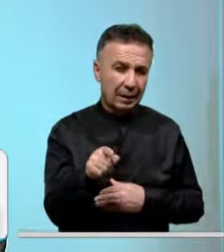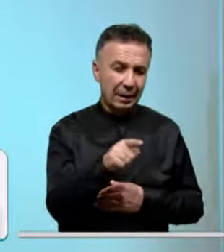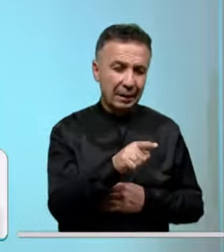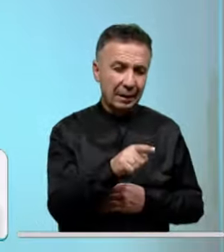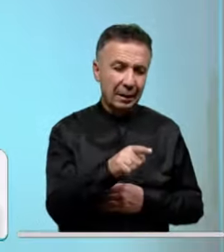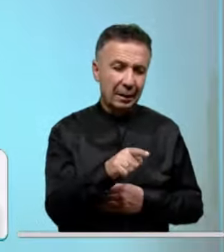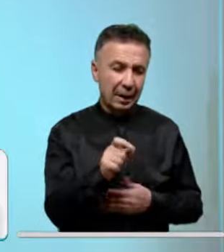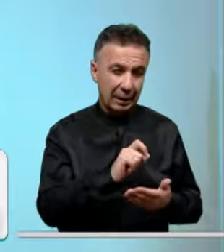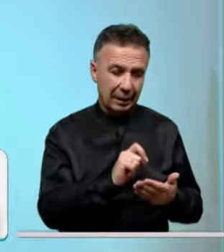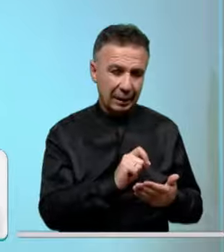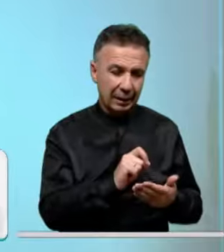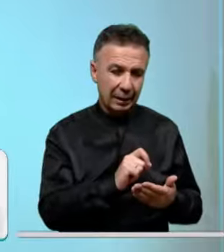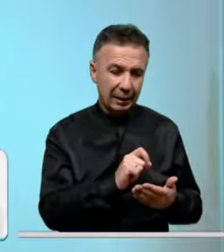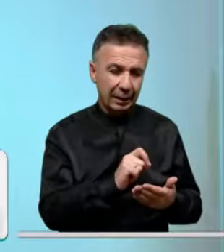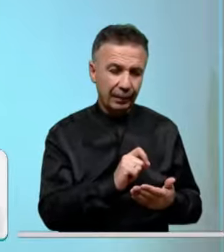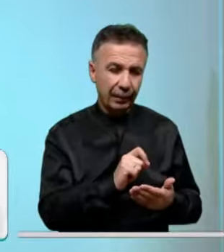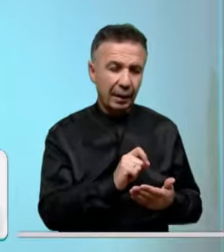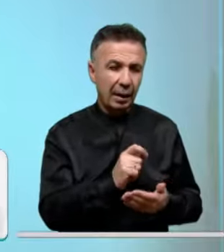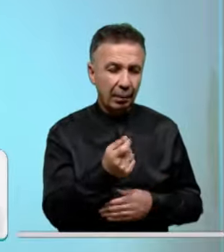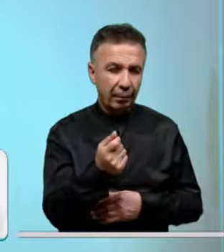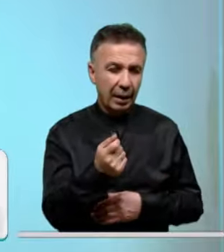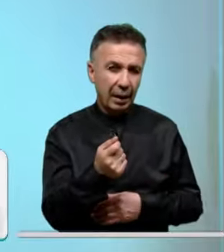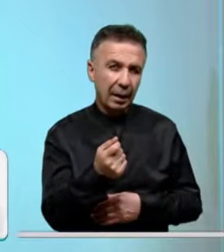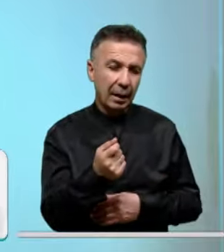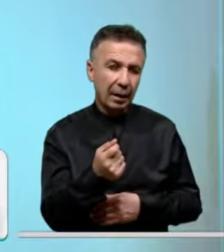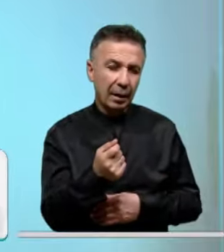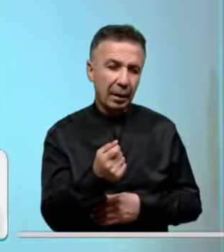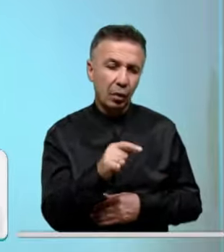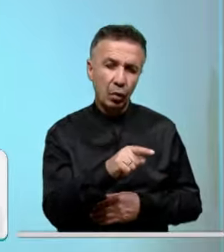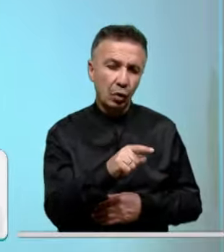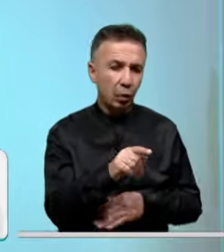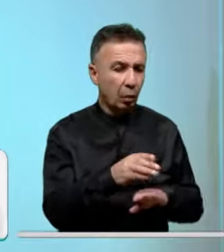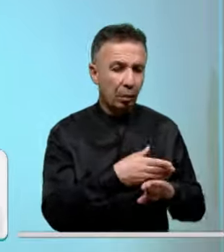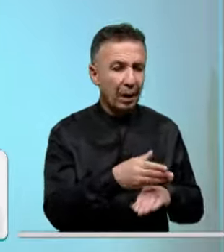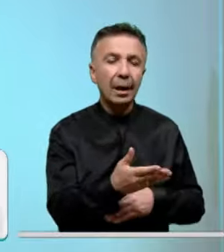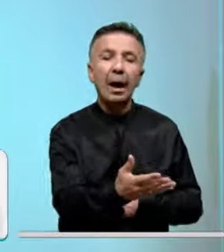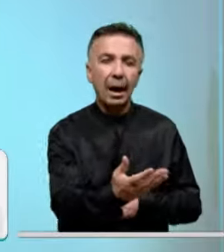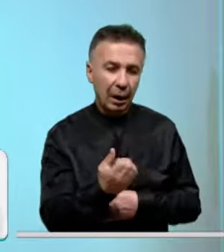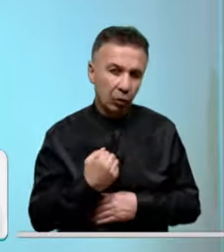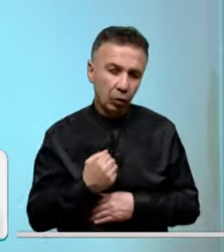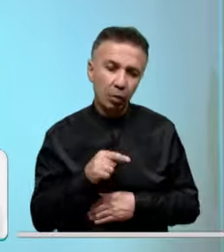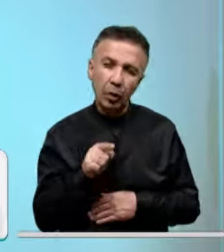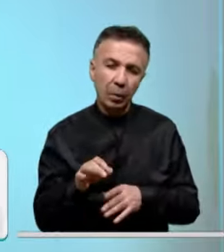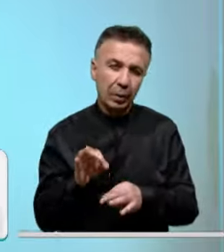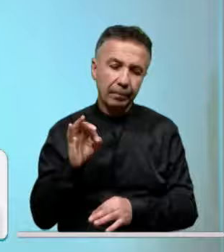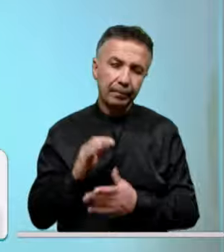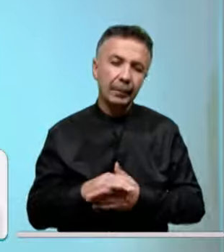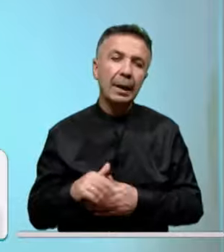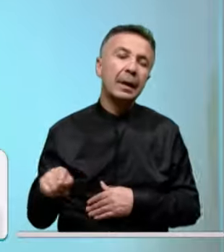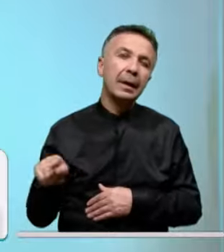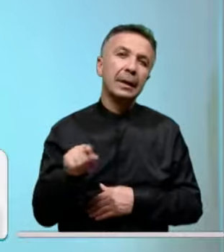altında yazdığınız o rakam karşılığında, o bedel karşılığında şu ürünü alıyorum. Öbürü de